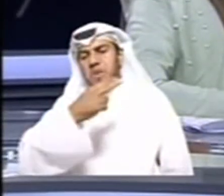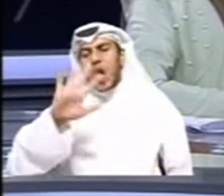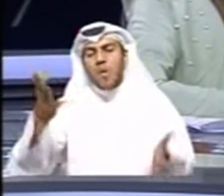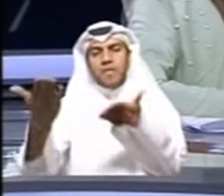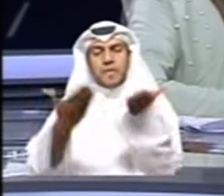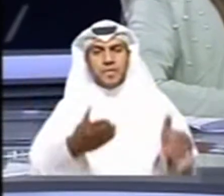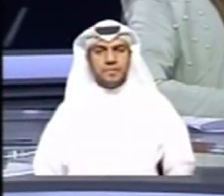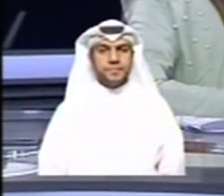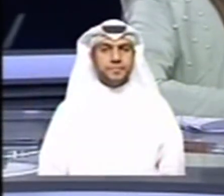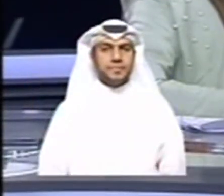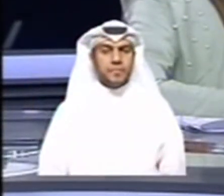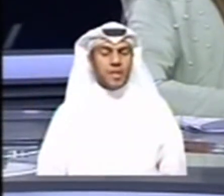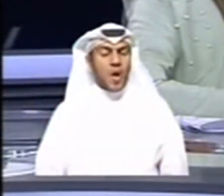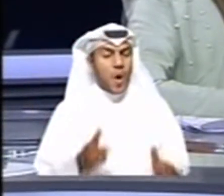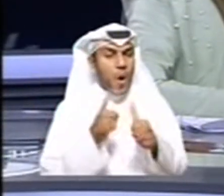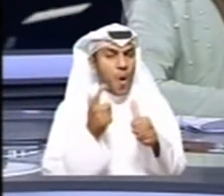تستهدف التدريب النوعي،